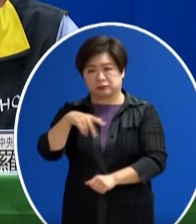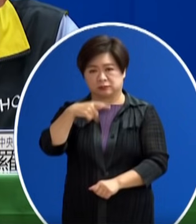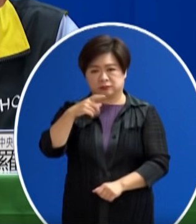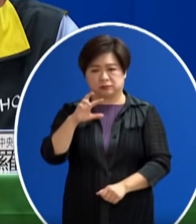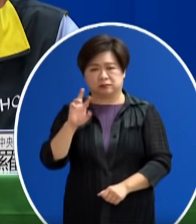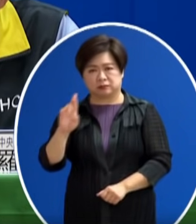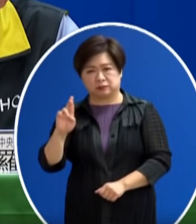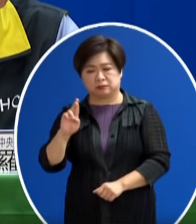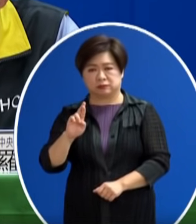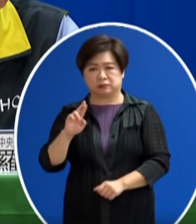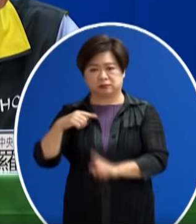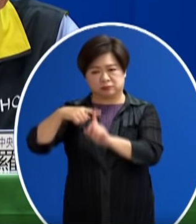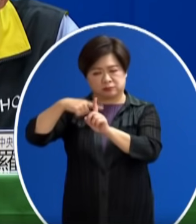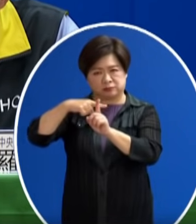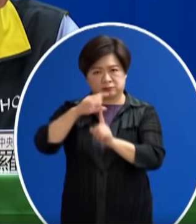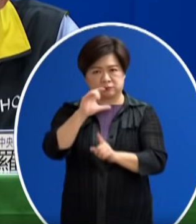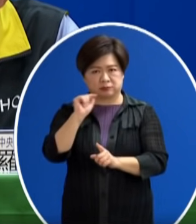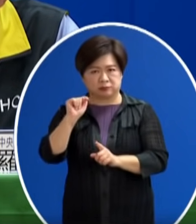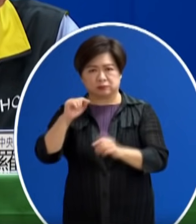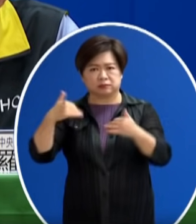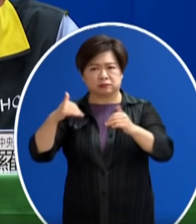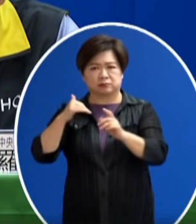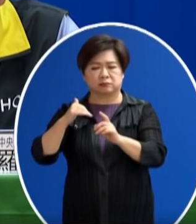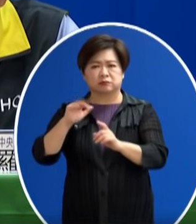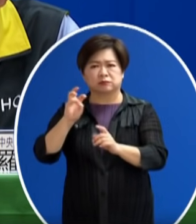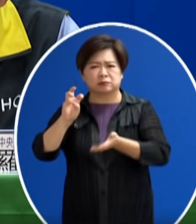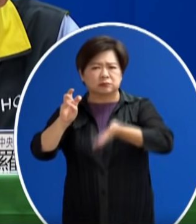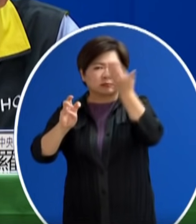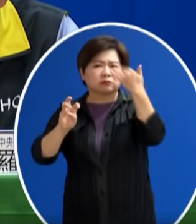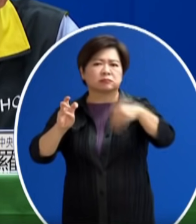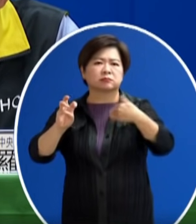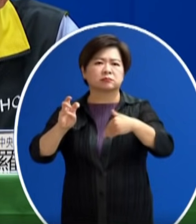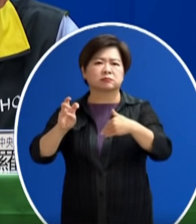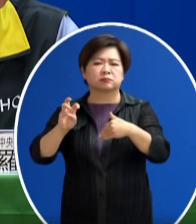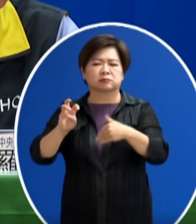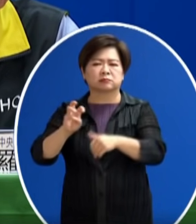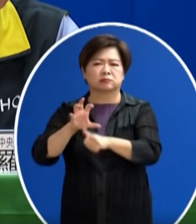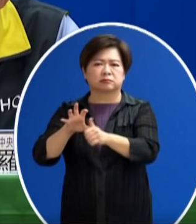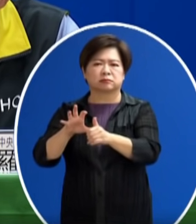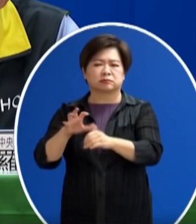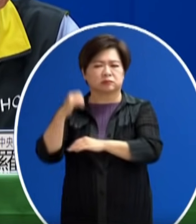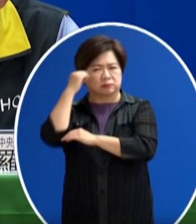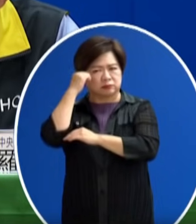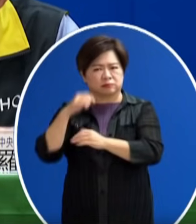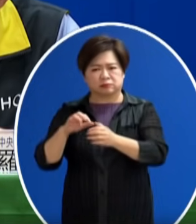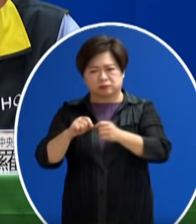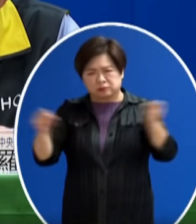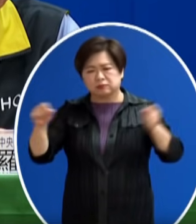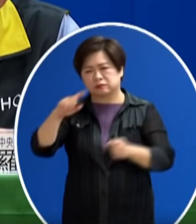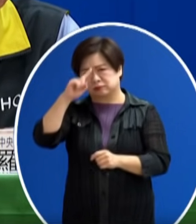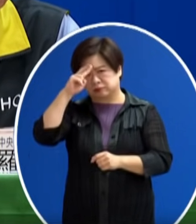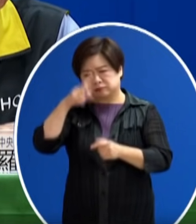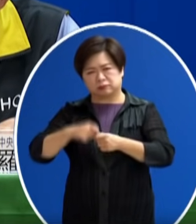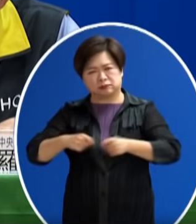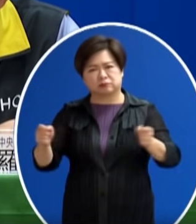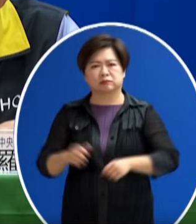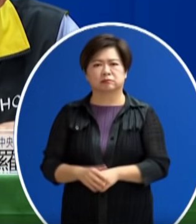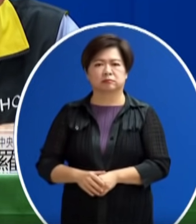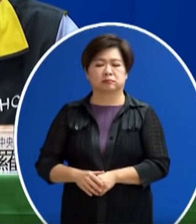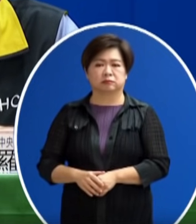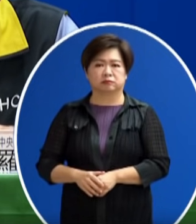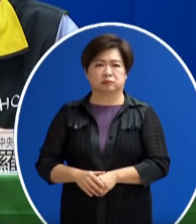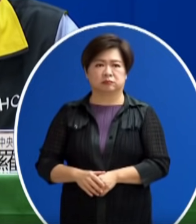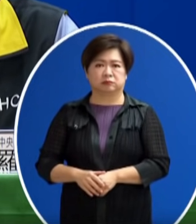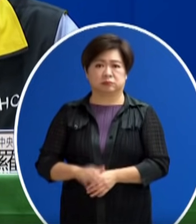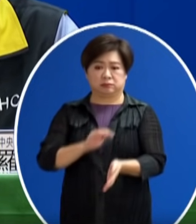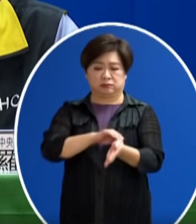是 CT 值没有大于30哈，所以有延长他隔离的这个时间哈。那在这段期间，